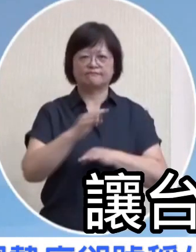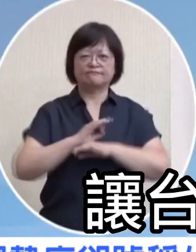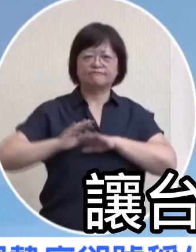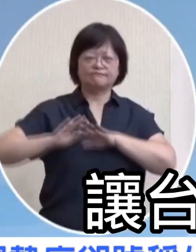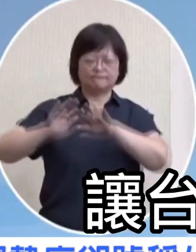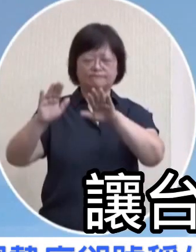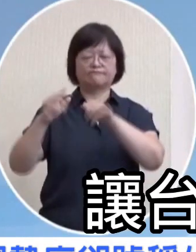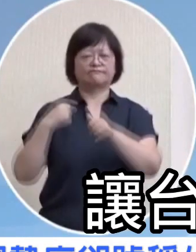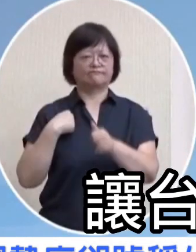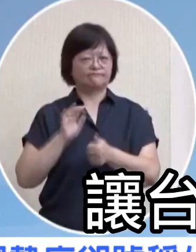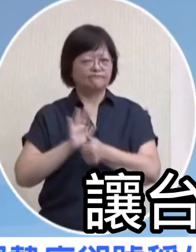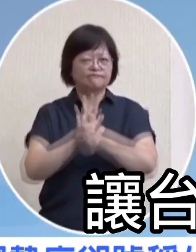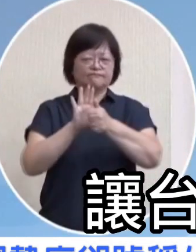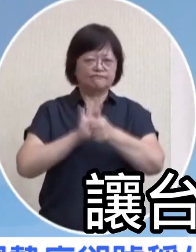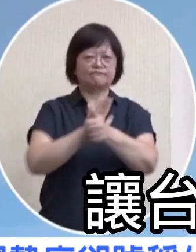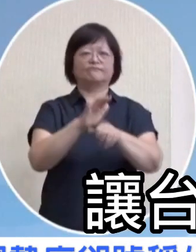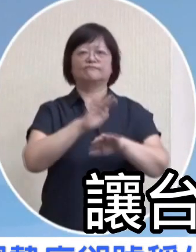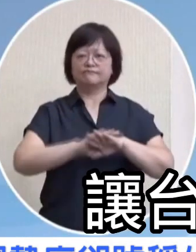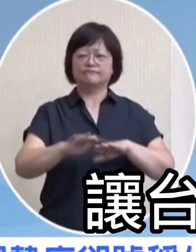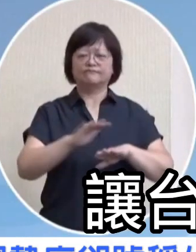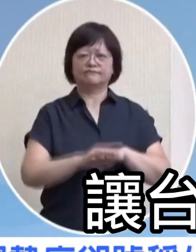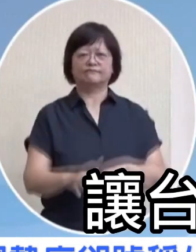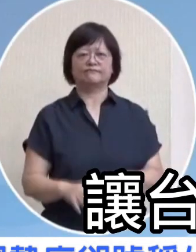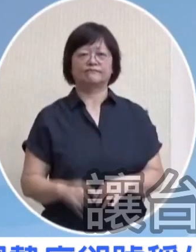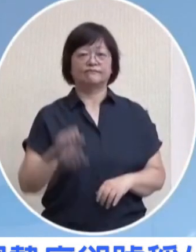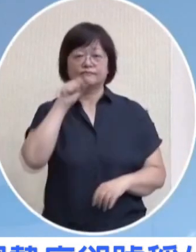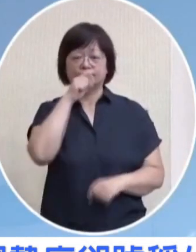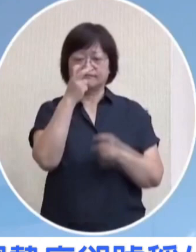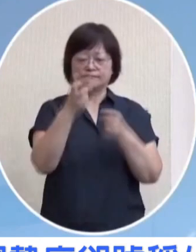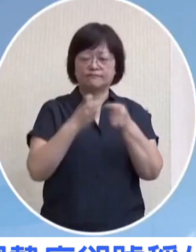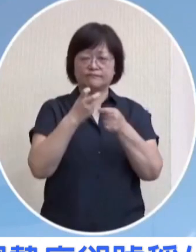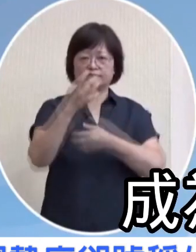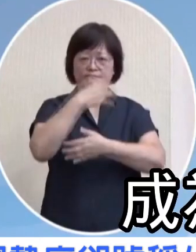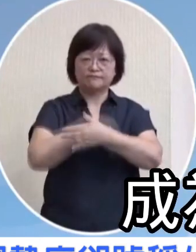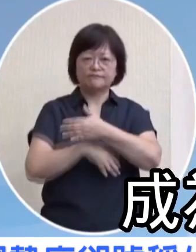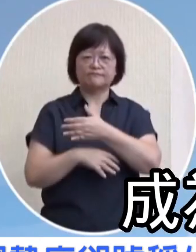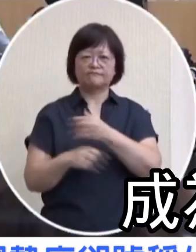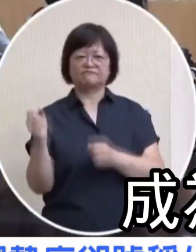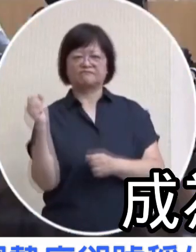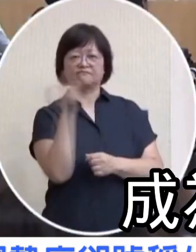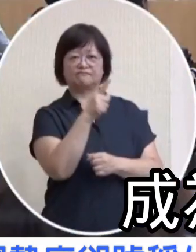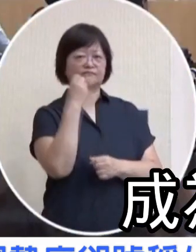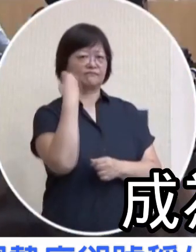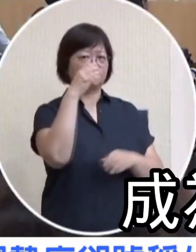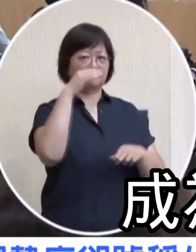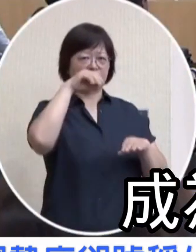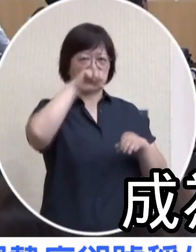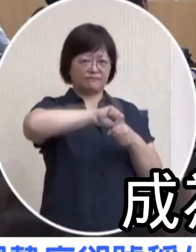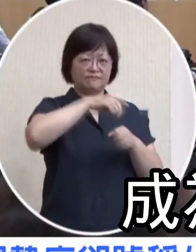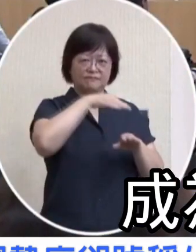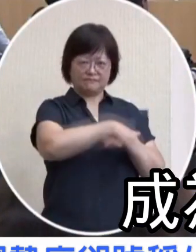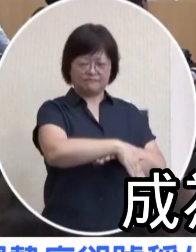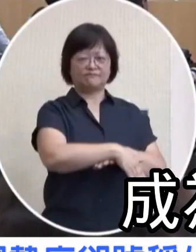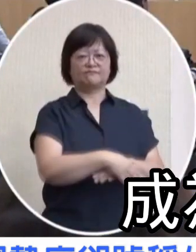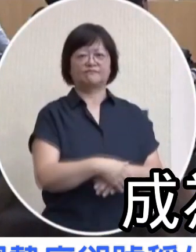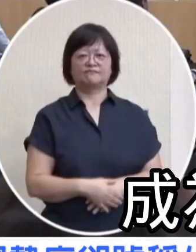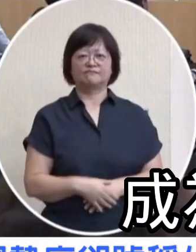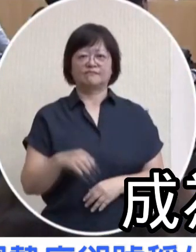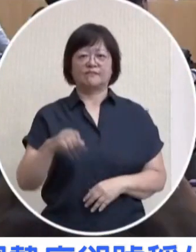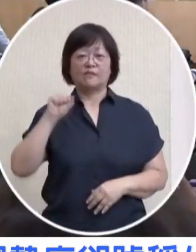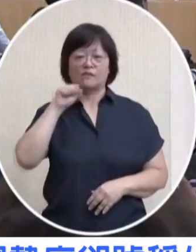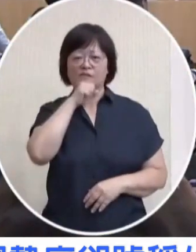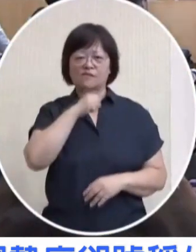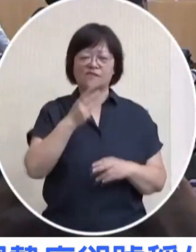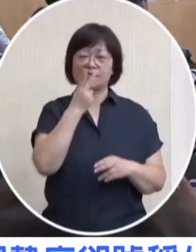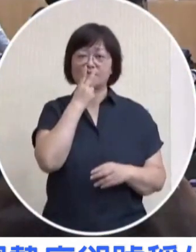湾在20年内超越新加坡，成为亚洲人均 GDP 最高的